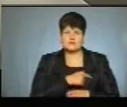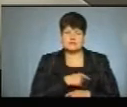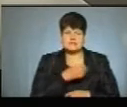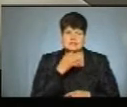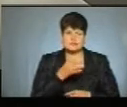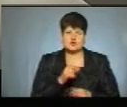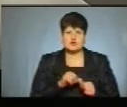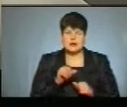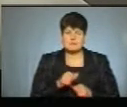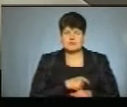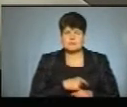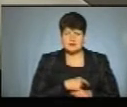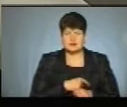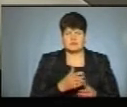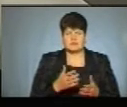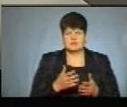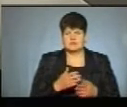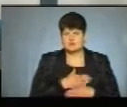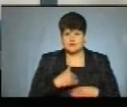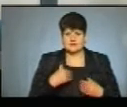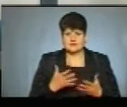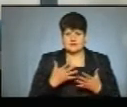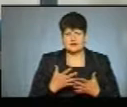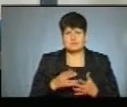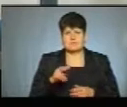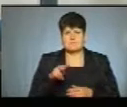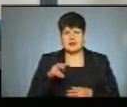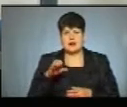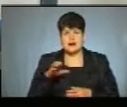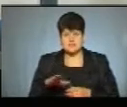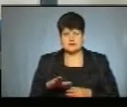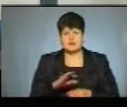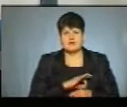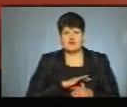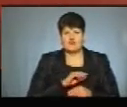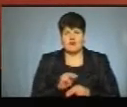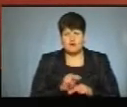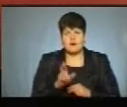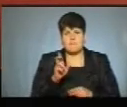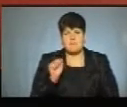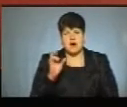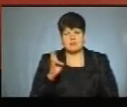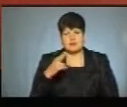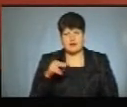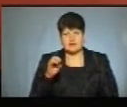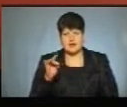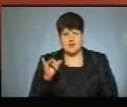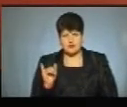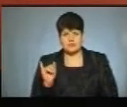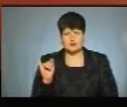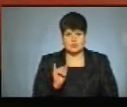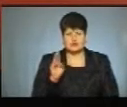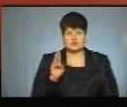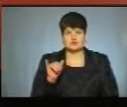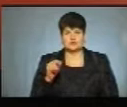деякі депутати проти визнання Пласту на державному рівні через те, що Пласт виховав Бандеру і Шухевича. Як ви підтримуєте, не